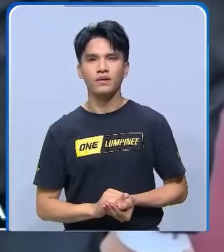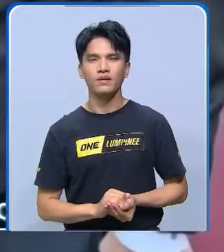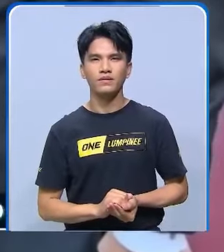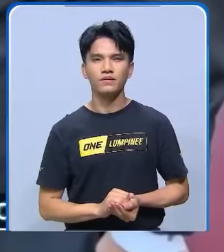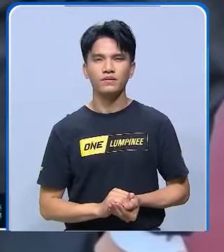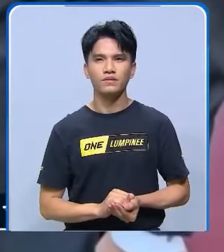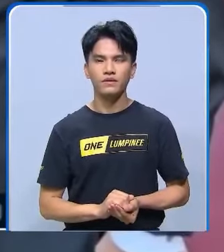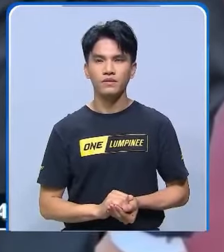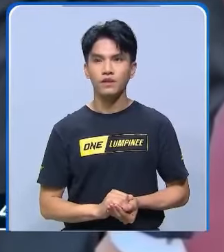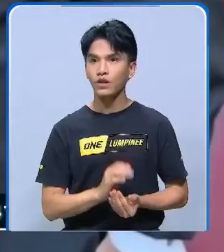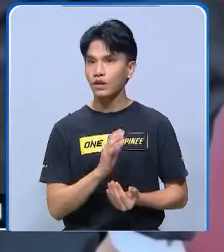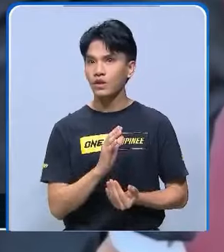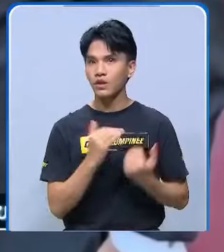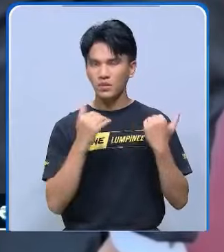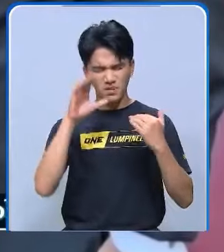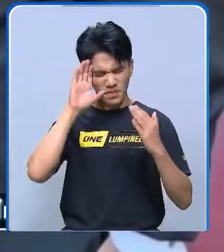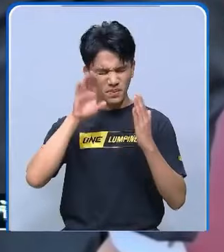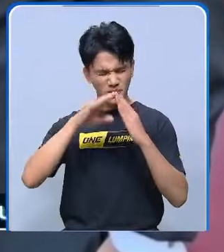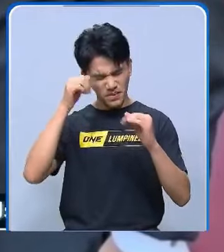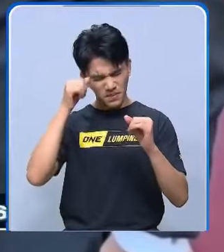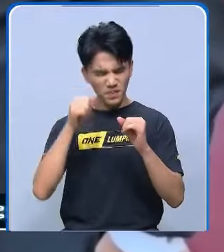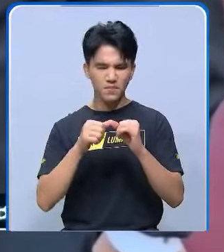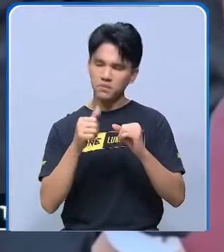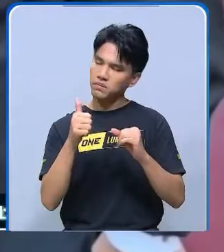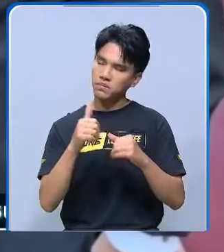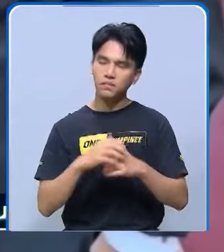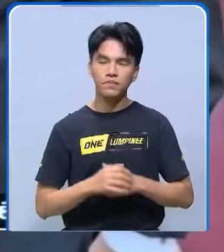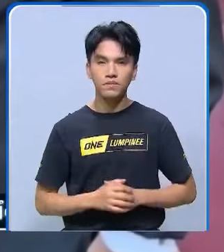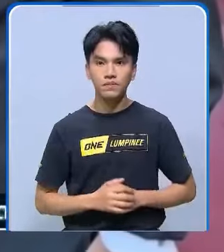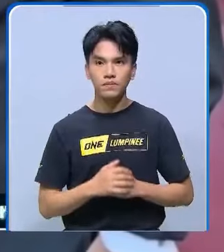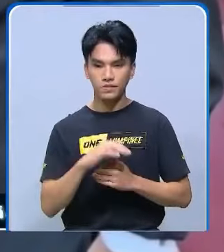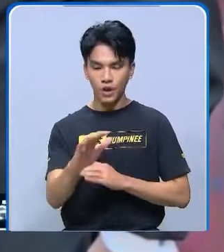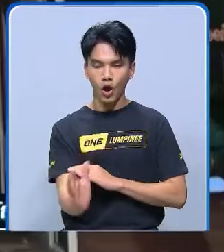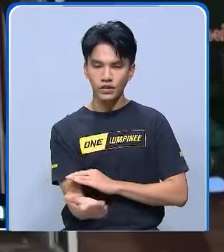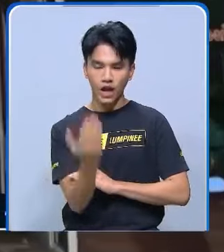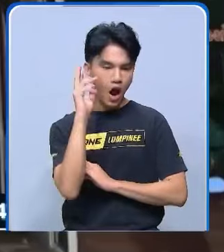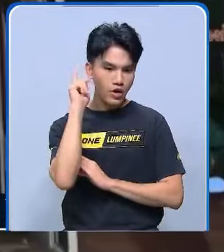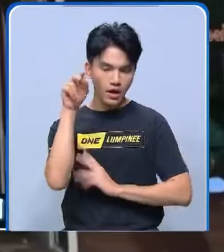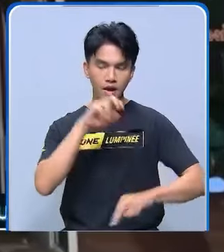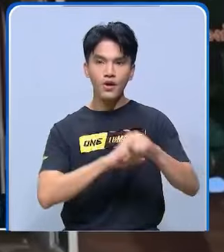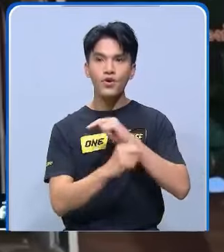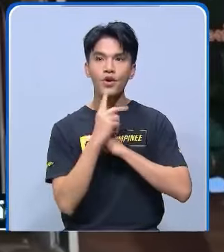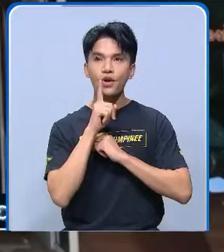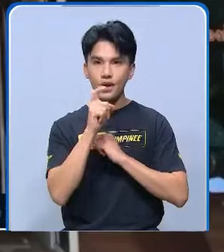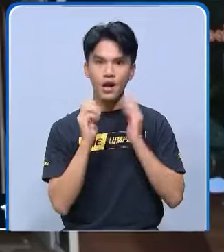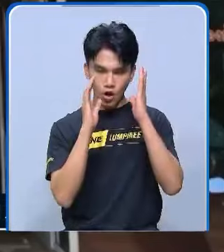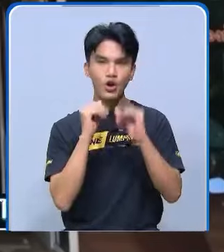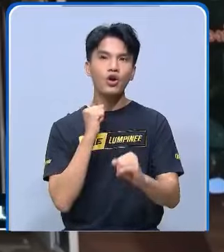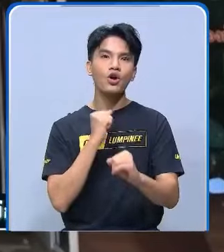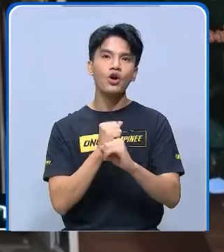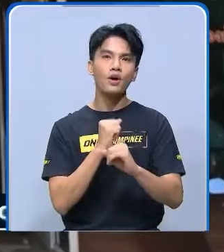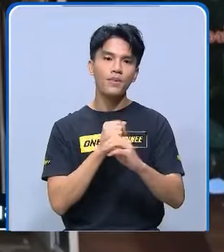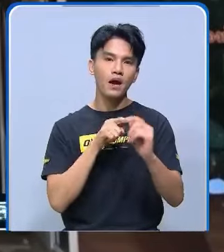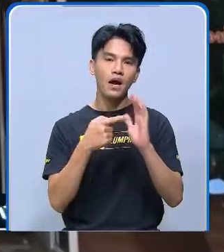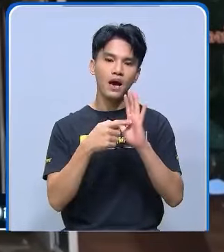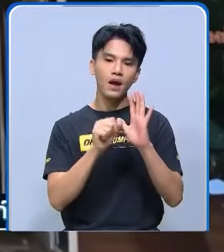ค่ะภาพมันยังติดตาอยู่เลยค่ะ ล่าสุดเมื่อเช้าทีมข่าวลงพื้นที่ไปถามทางพนักงานสอบสวนสภ.แสนสุข